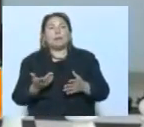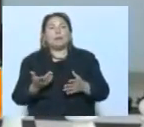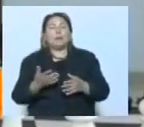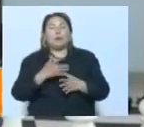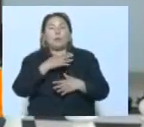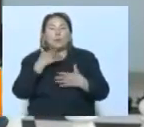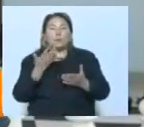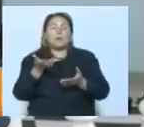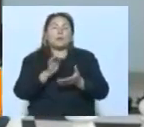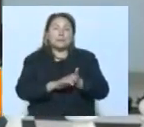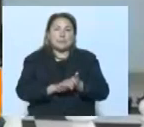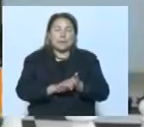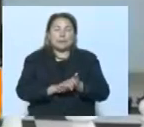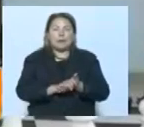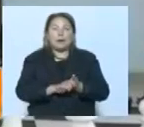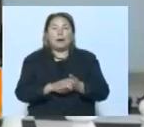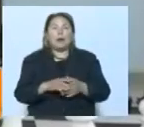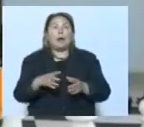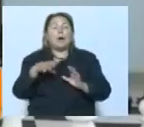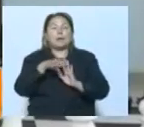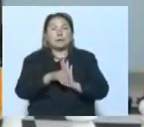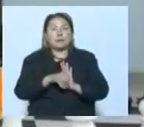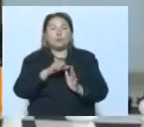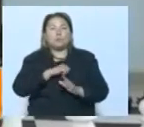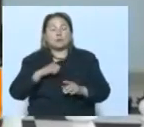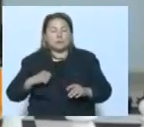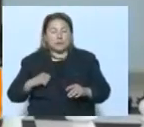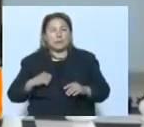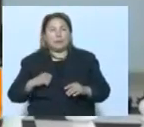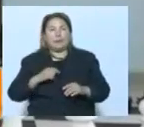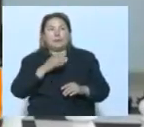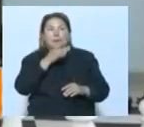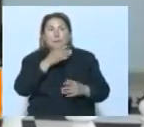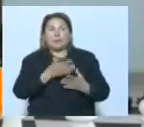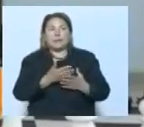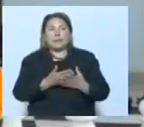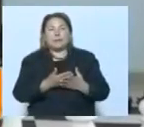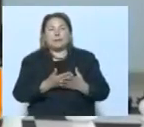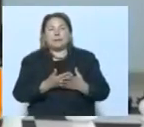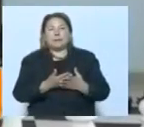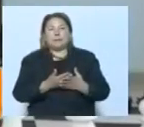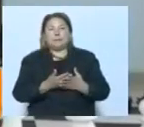көп таныстарымен араласып отырмыз, адамдар өз замандастарымызбен араласып,